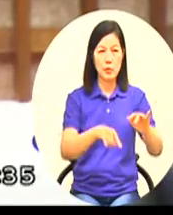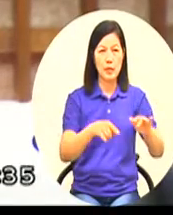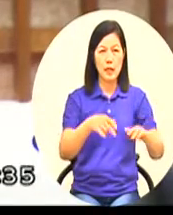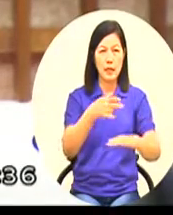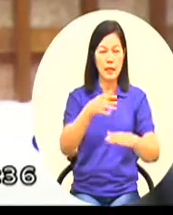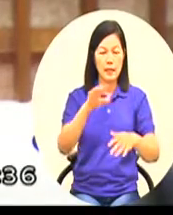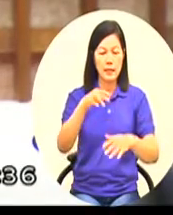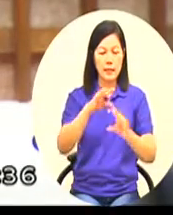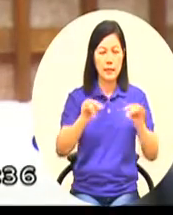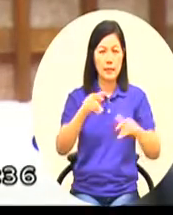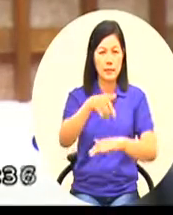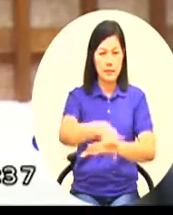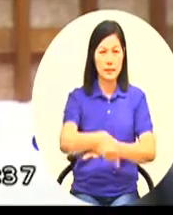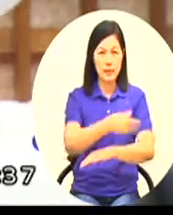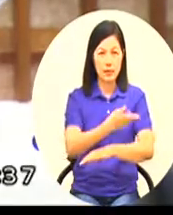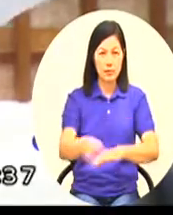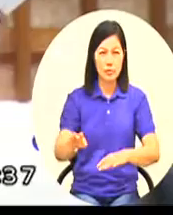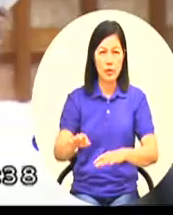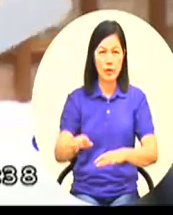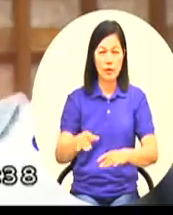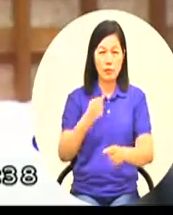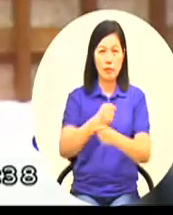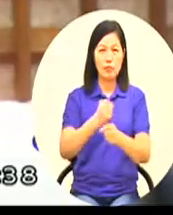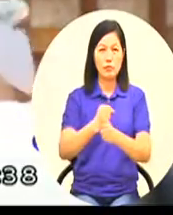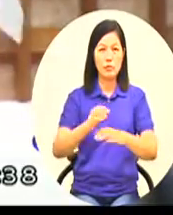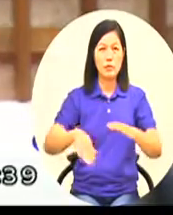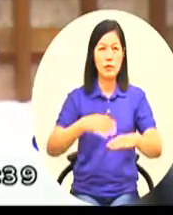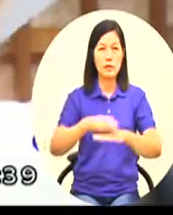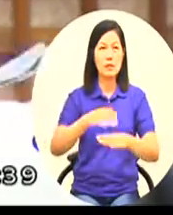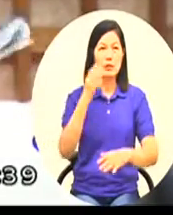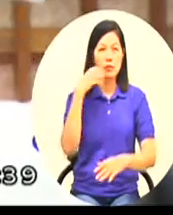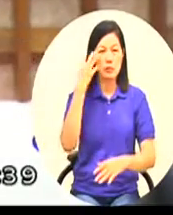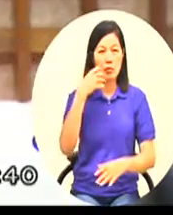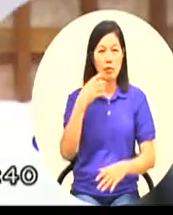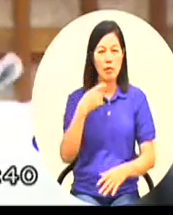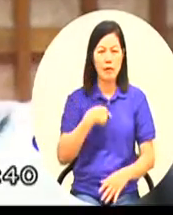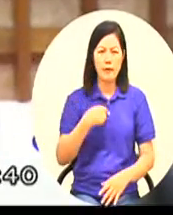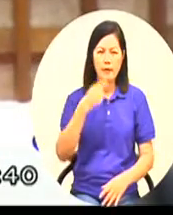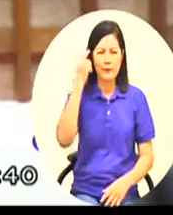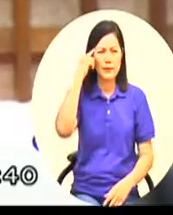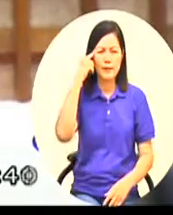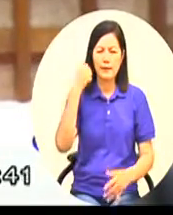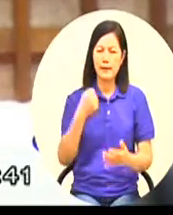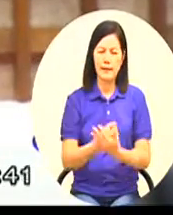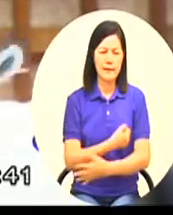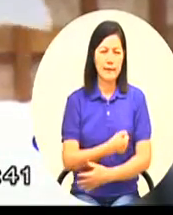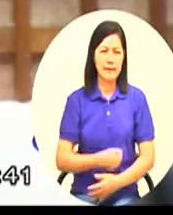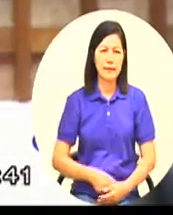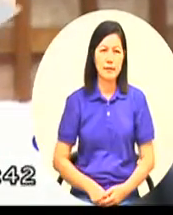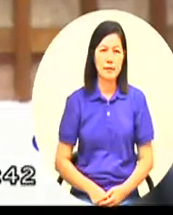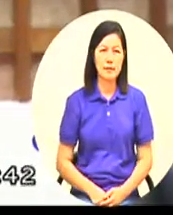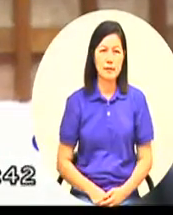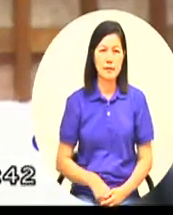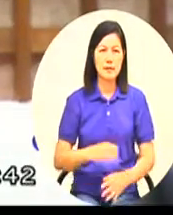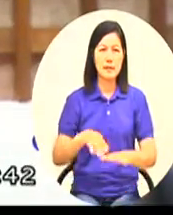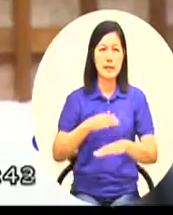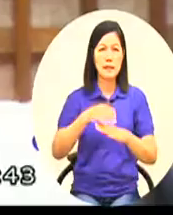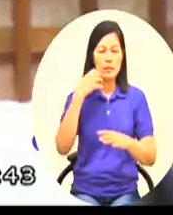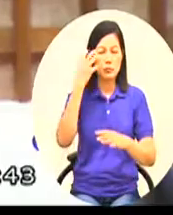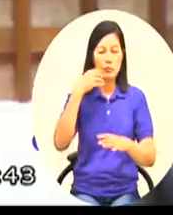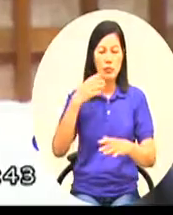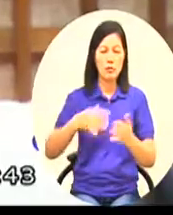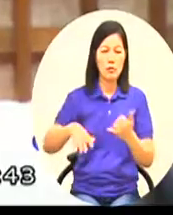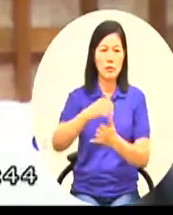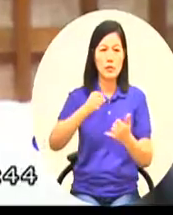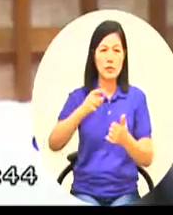水执行的成果，看到这个成果感到更悲哀更遗憾。成果是我们全台湾省